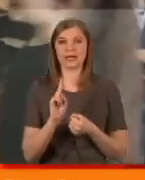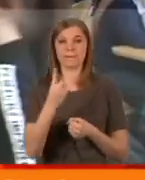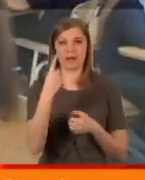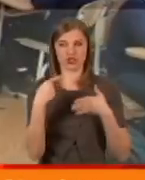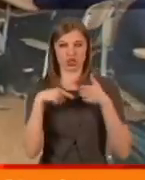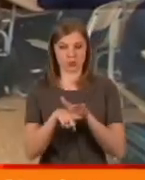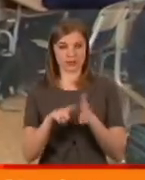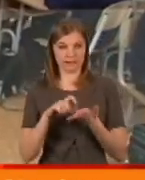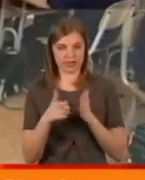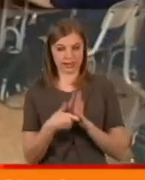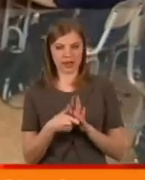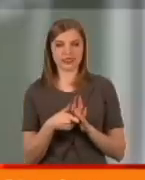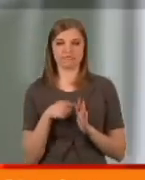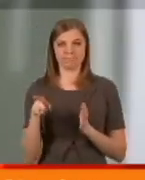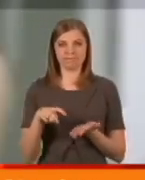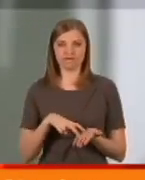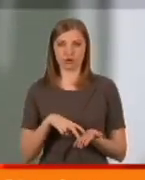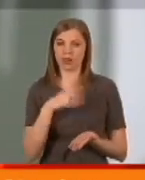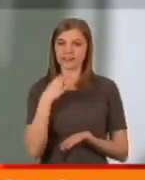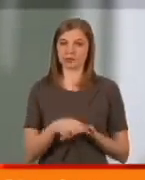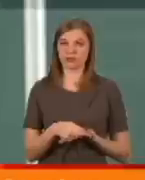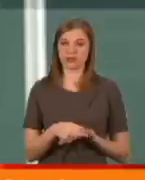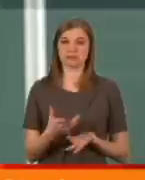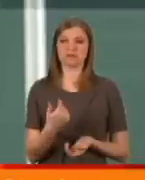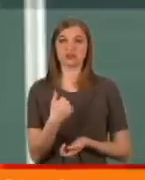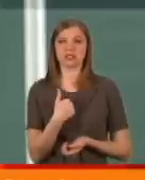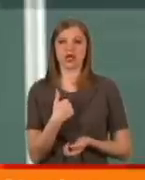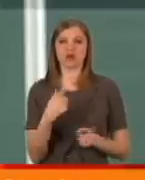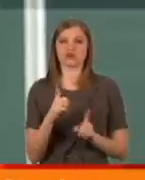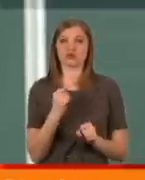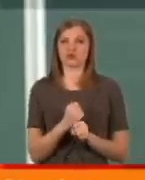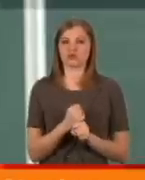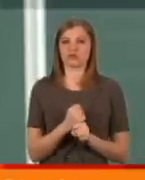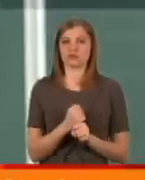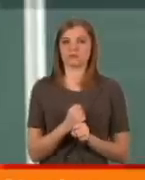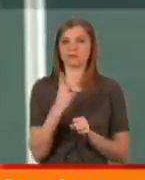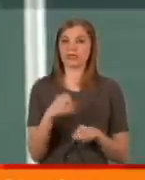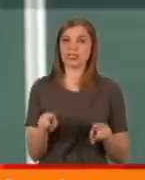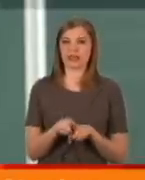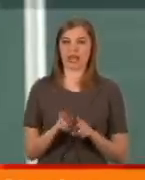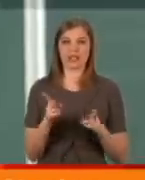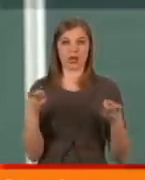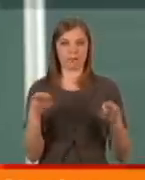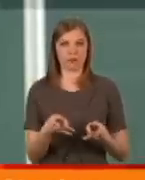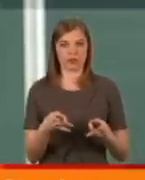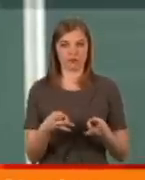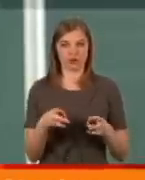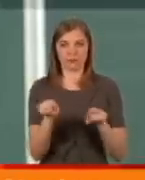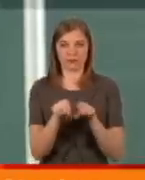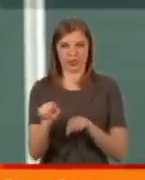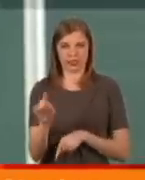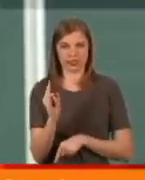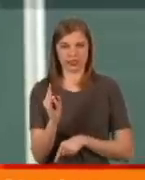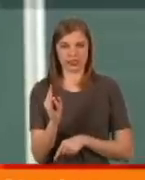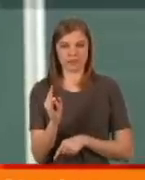перший інклюзивний клас каже боялась відповідальності я щось зроблю не так як потрібно такій саме